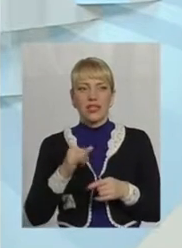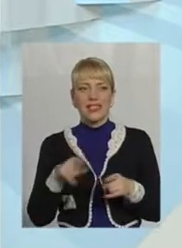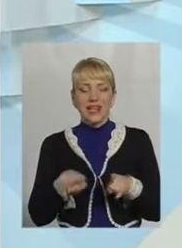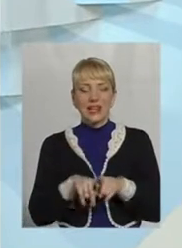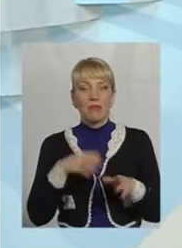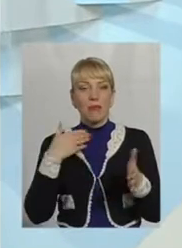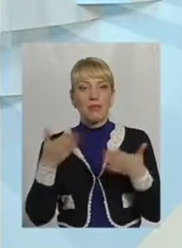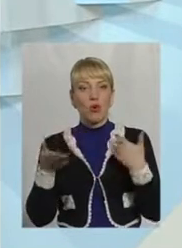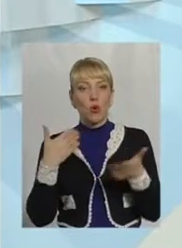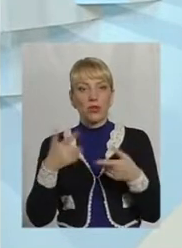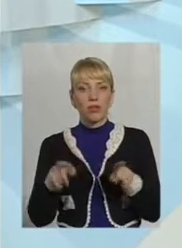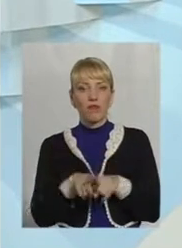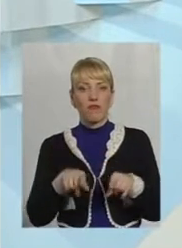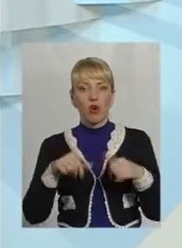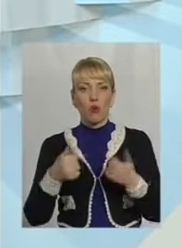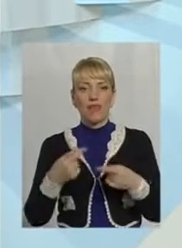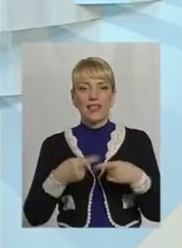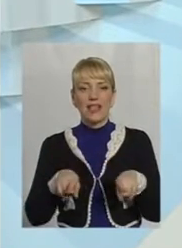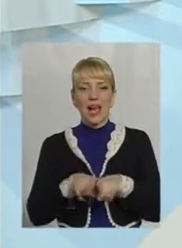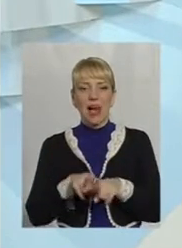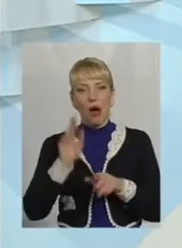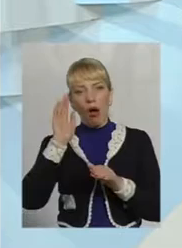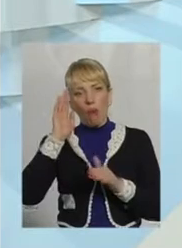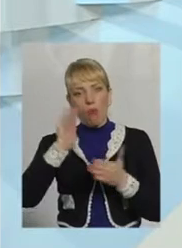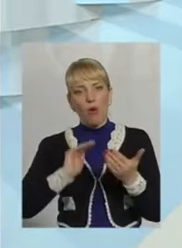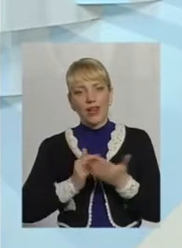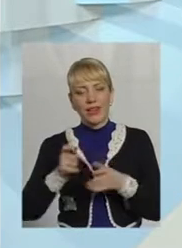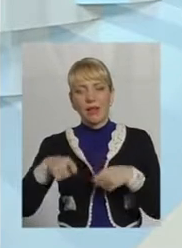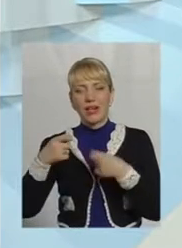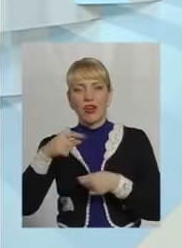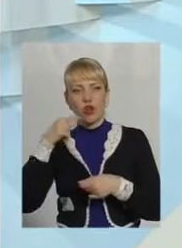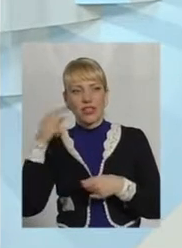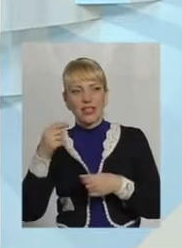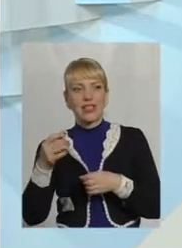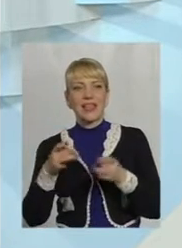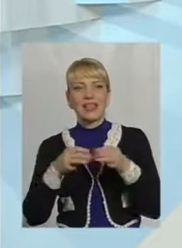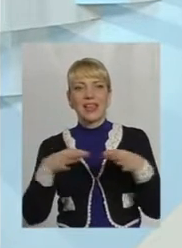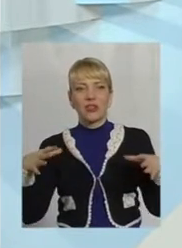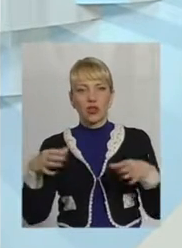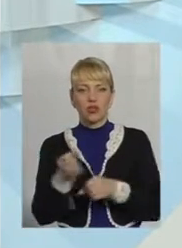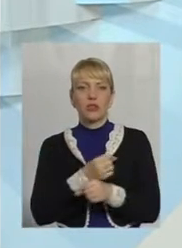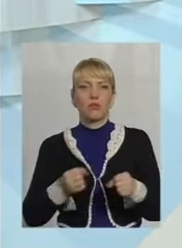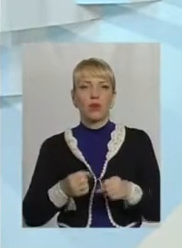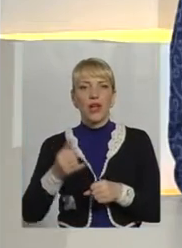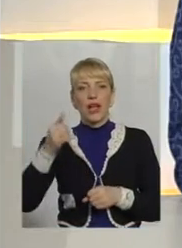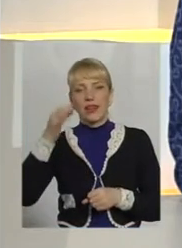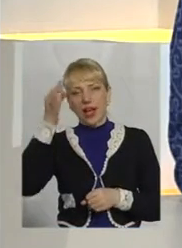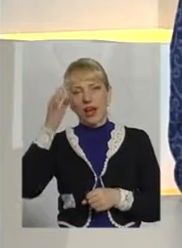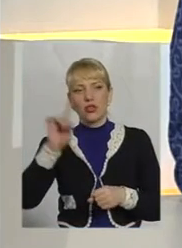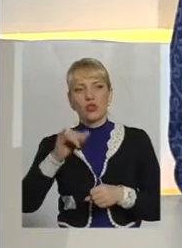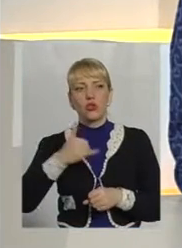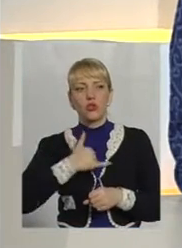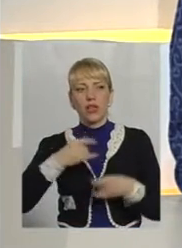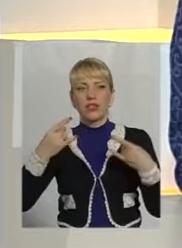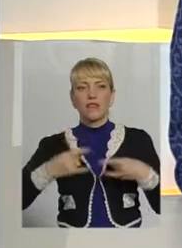і формувалася політика передачі Росії ядерної зброї без жодної компенсації. Нагадую глядачам, сьогодні в нас